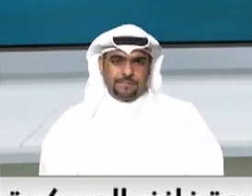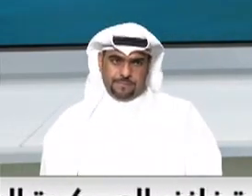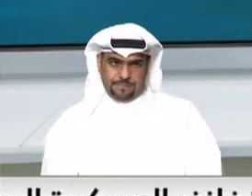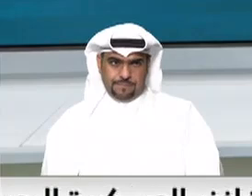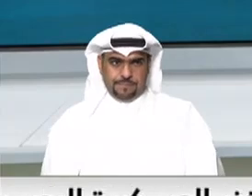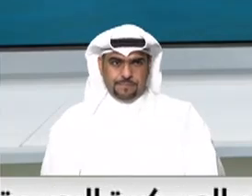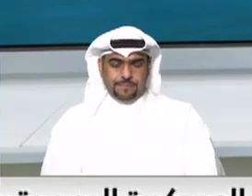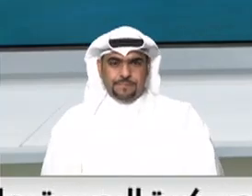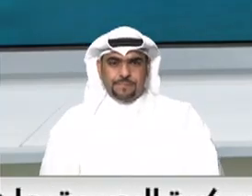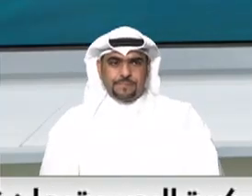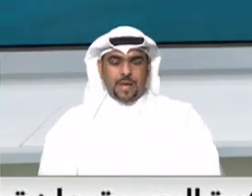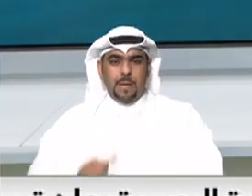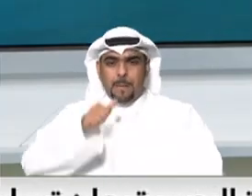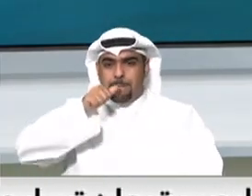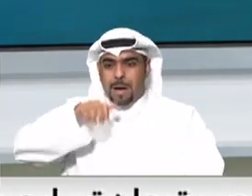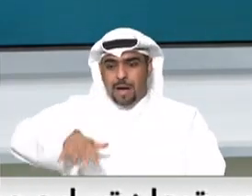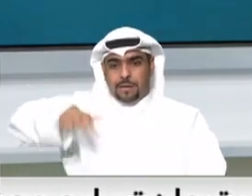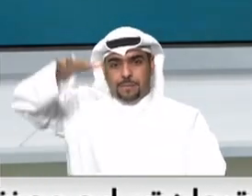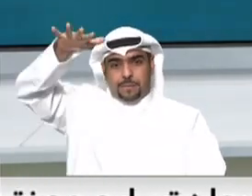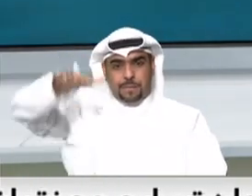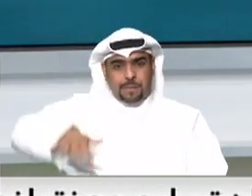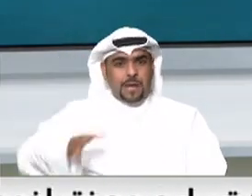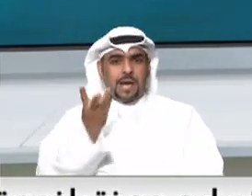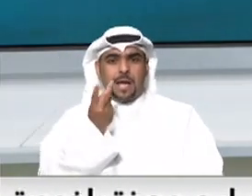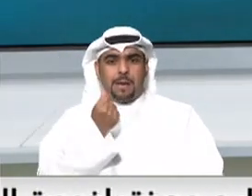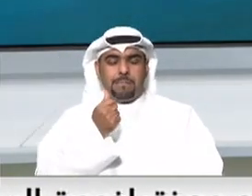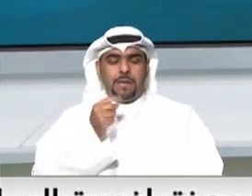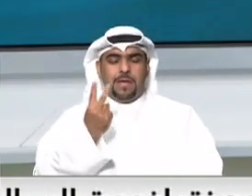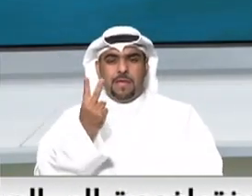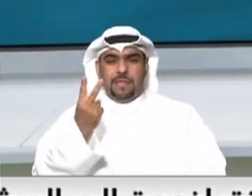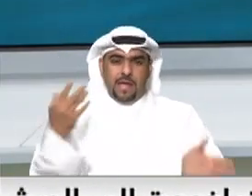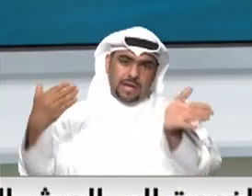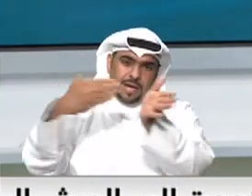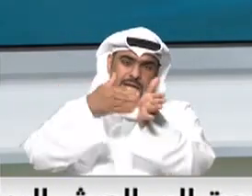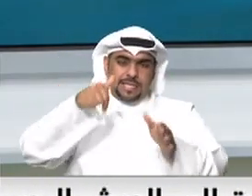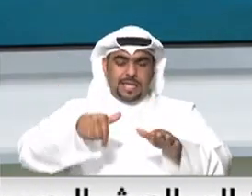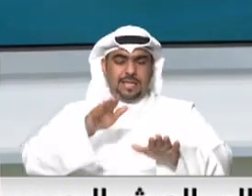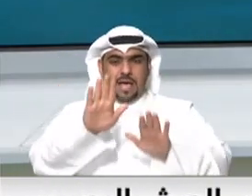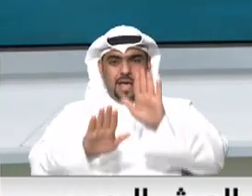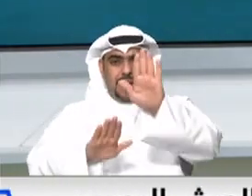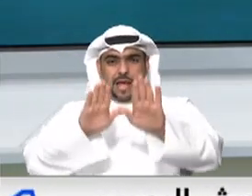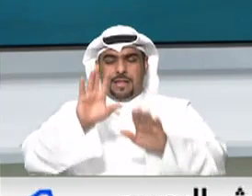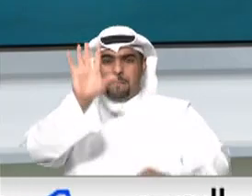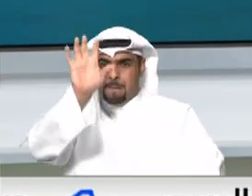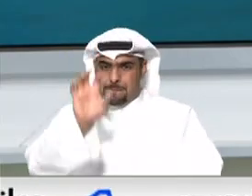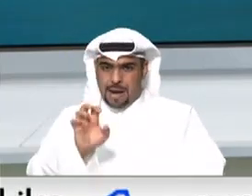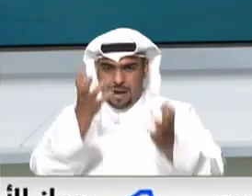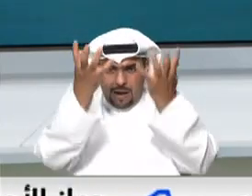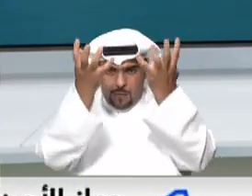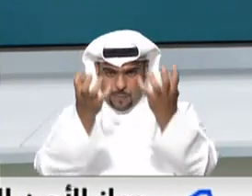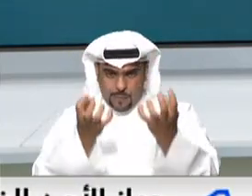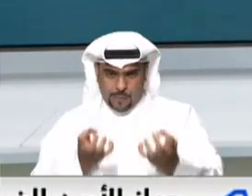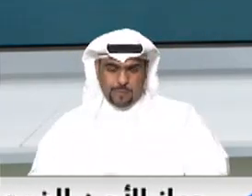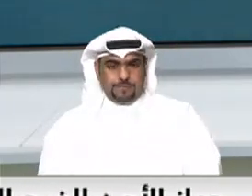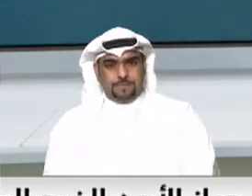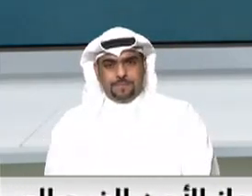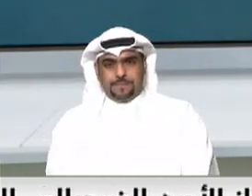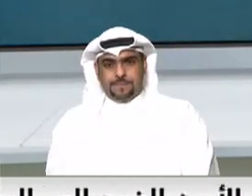دقيقه مساء وارتفاع الامواج خلال النهار من اثنين الى سته قدم لكن بعد ذلك راح تتراجع الامواج